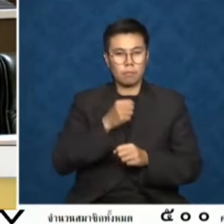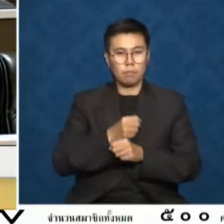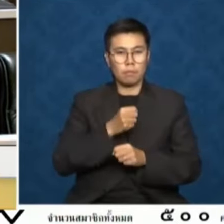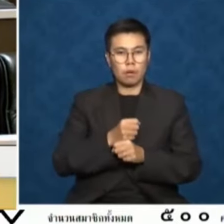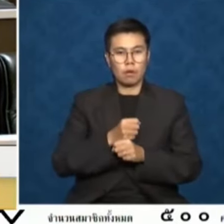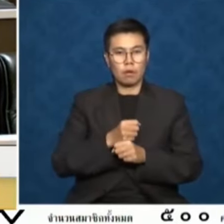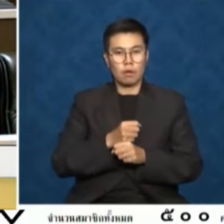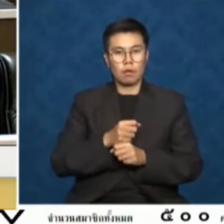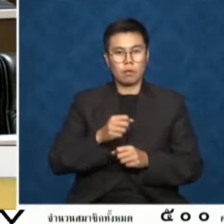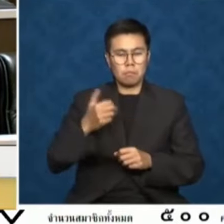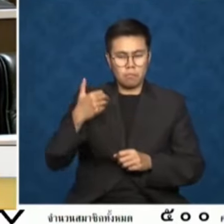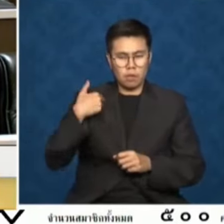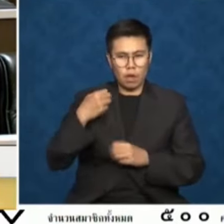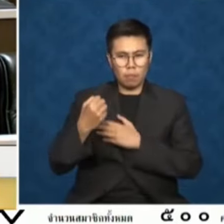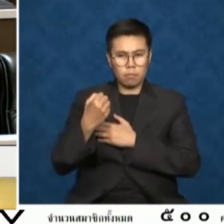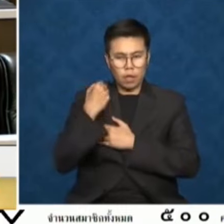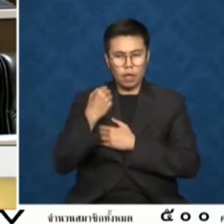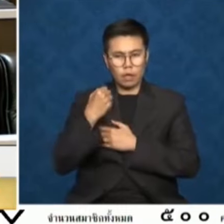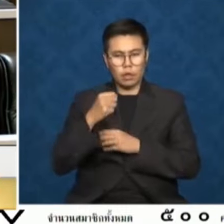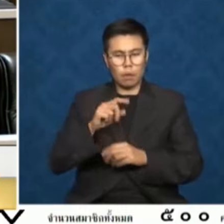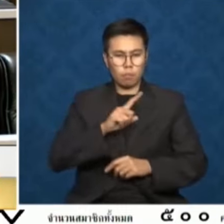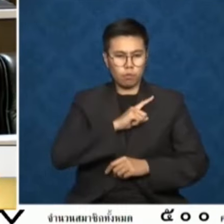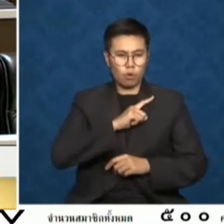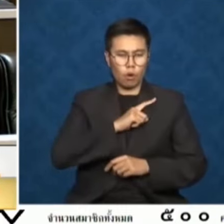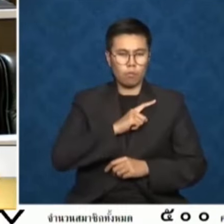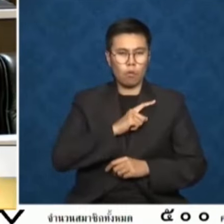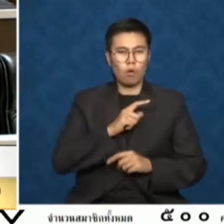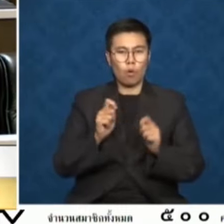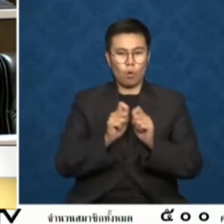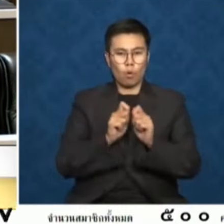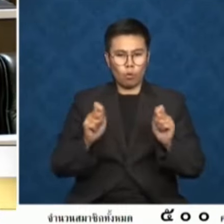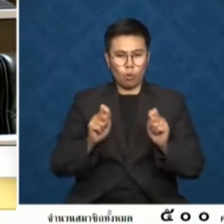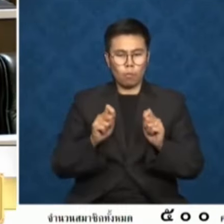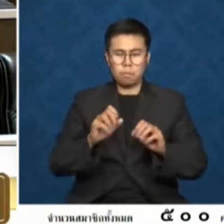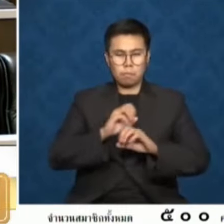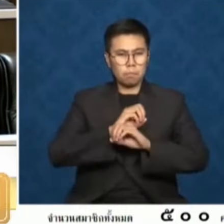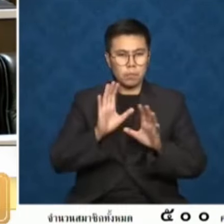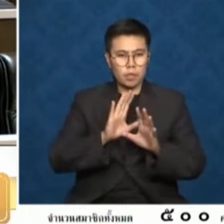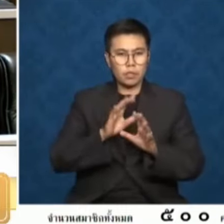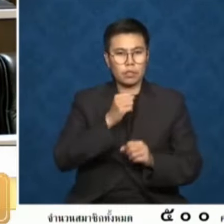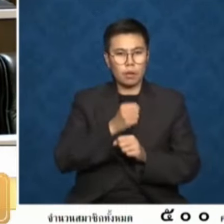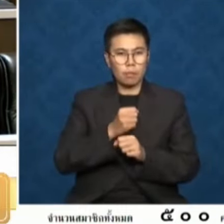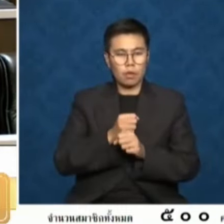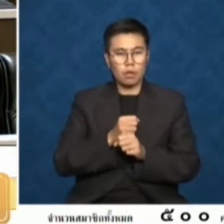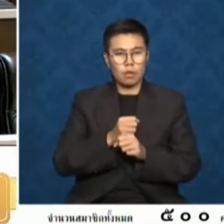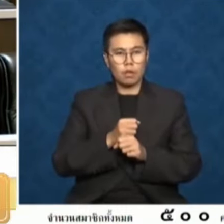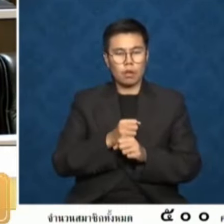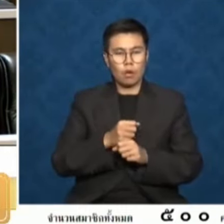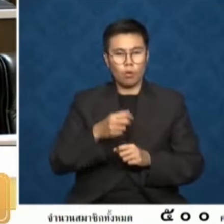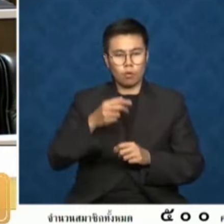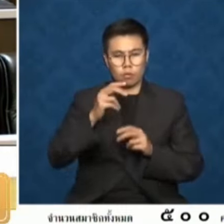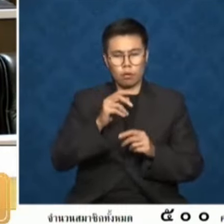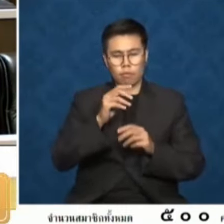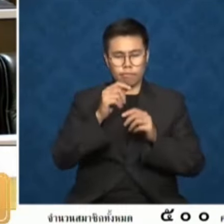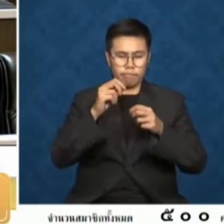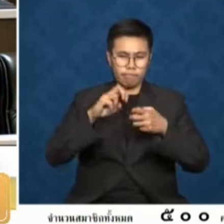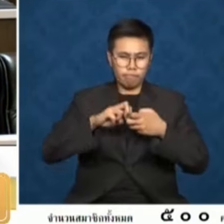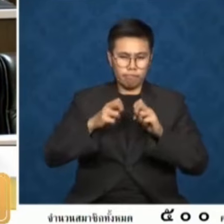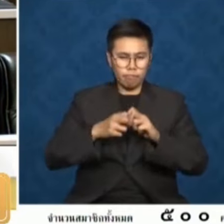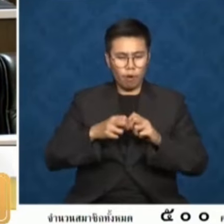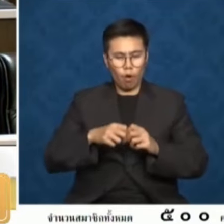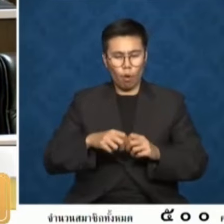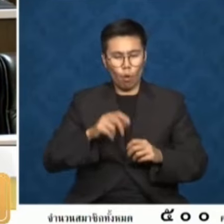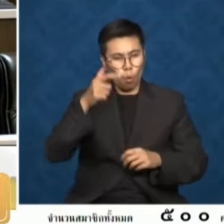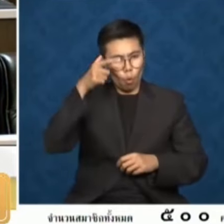ให้เกิดความซ้ำซ้อนของอำนาจหน้าที่ขององค์กรซึ่งไม่มีความชัดเจนนำไปสู่ความสับสนแก่องค์กรปกครองส่วน